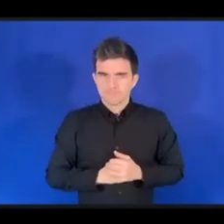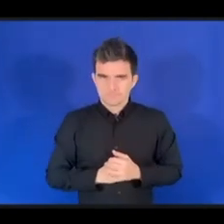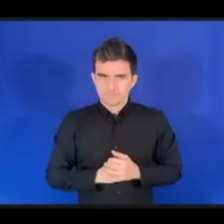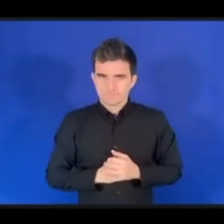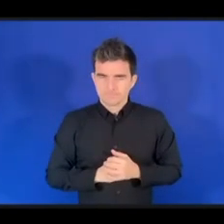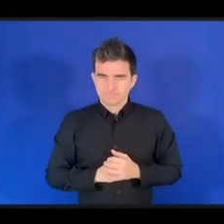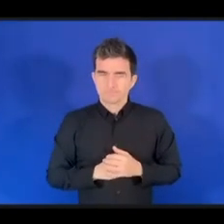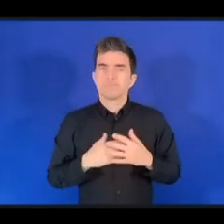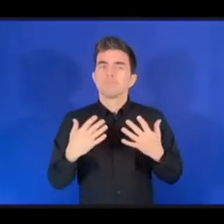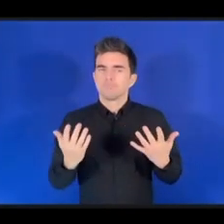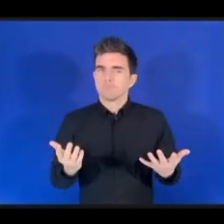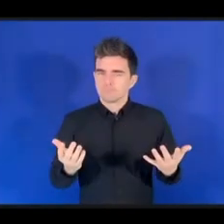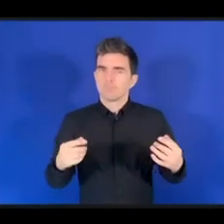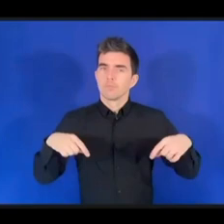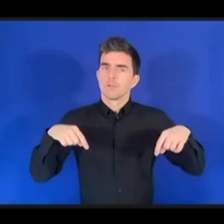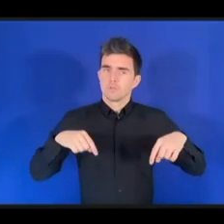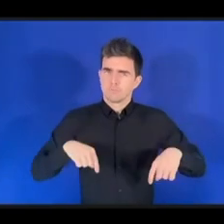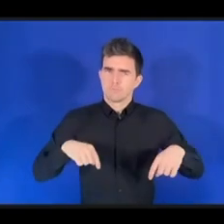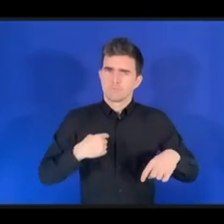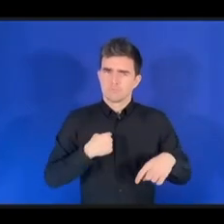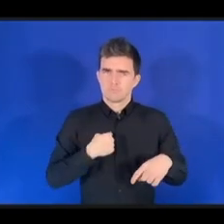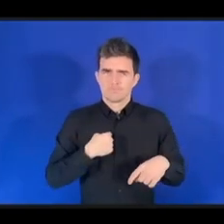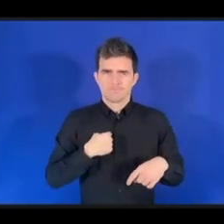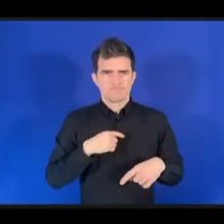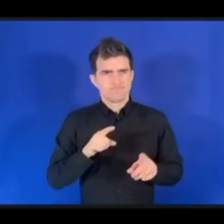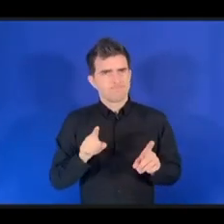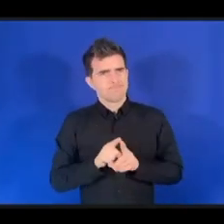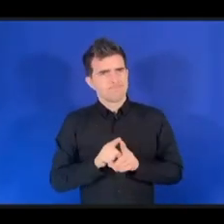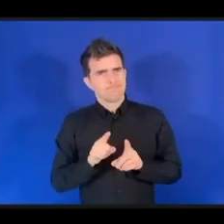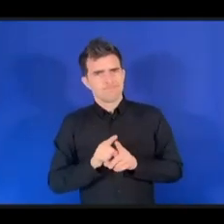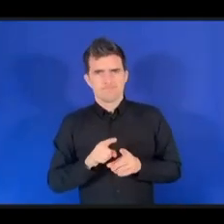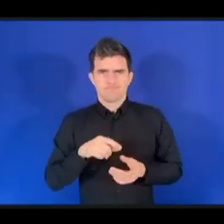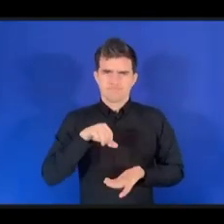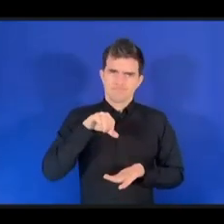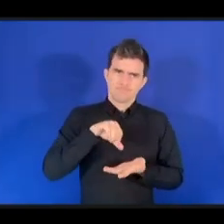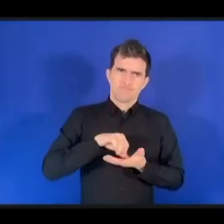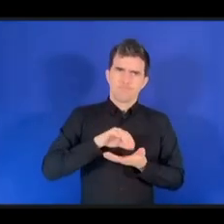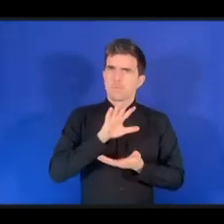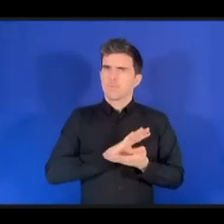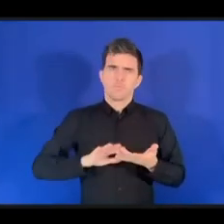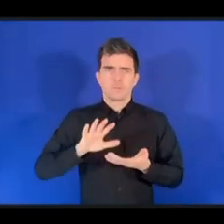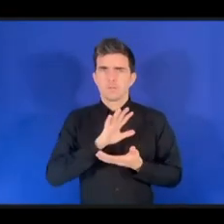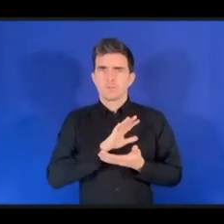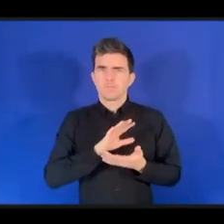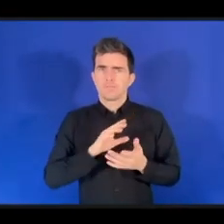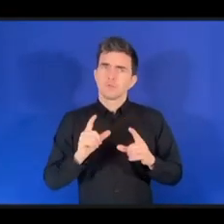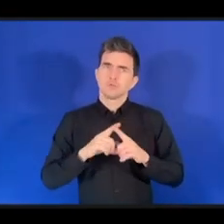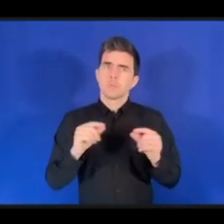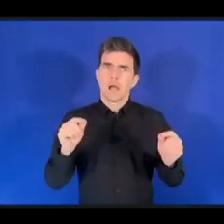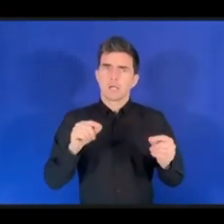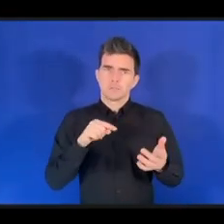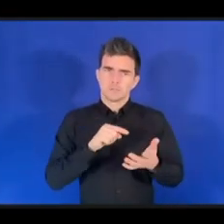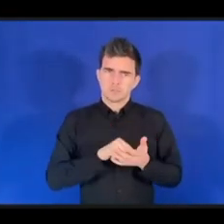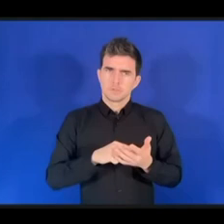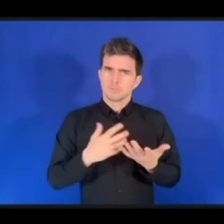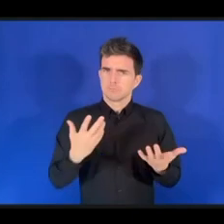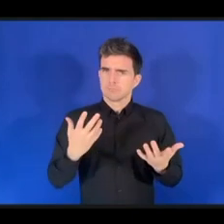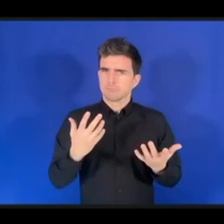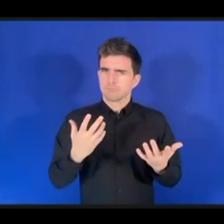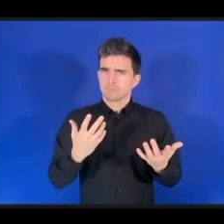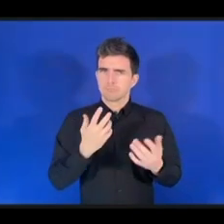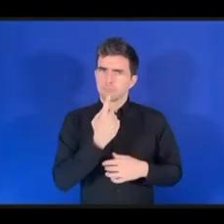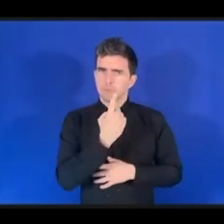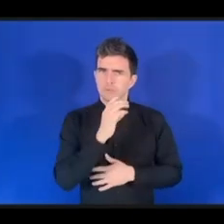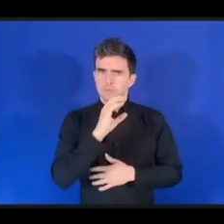d'un millénaire grâce à la beauté de sa nature de son cadre qui qui